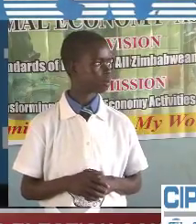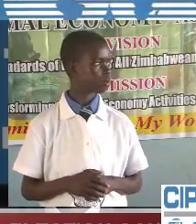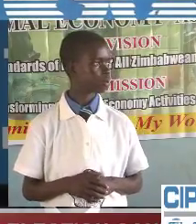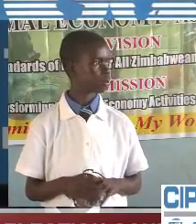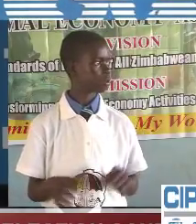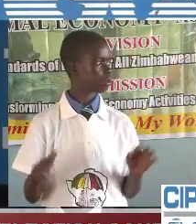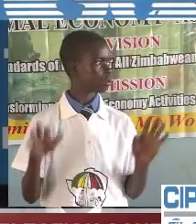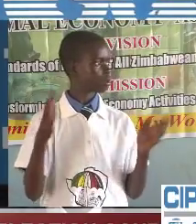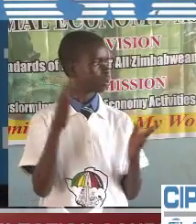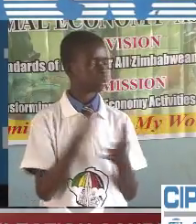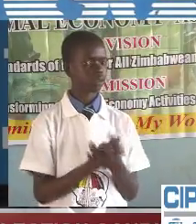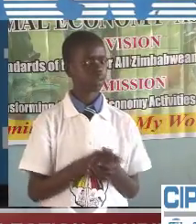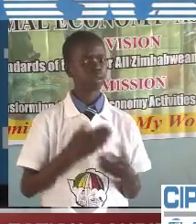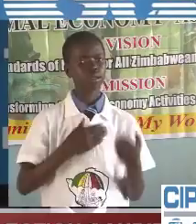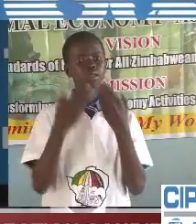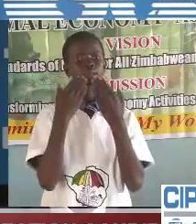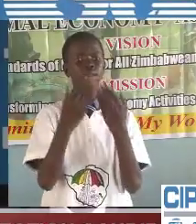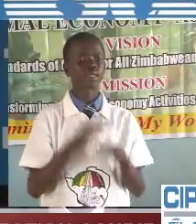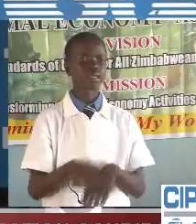Hallelujah.